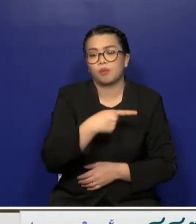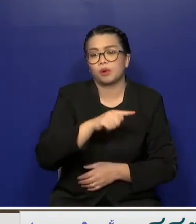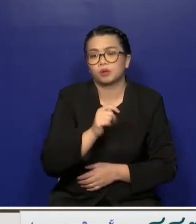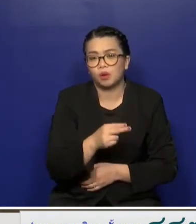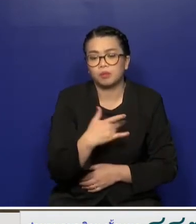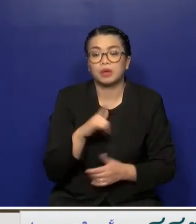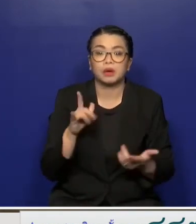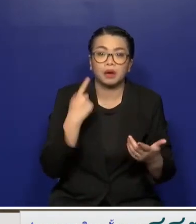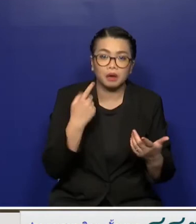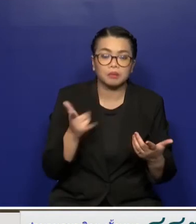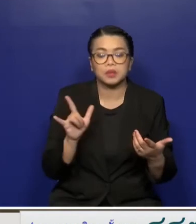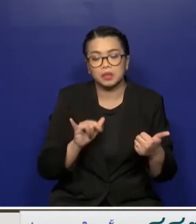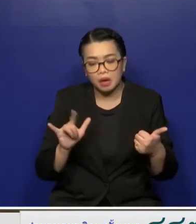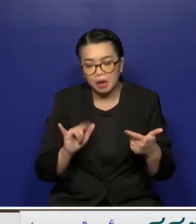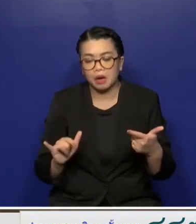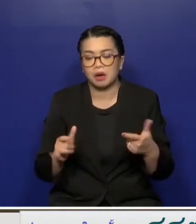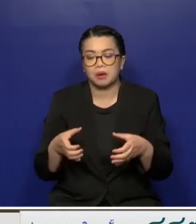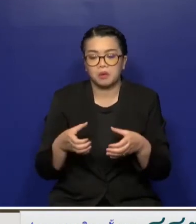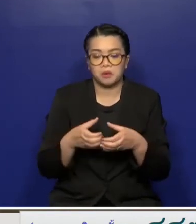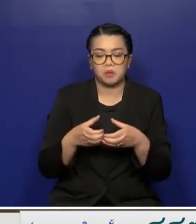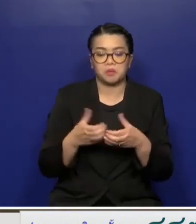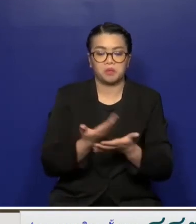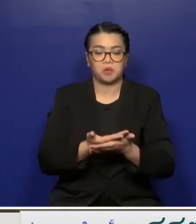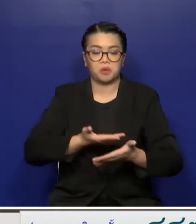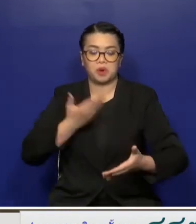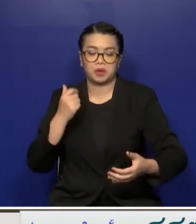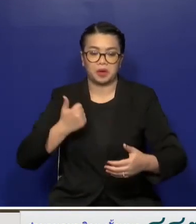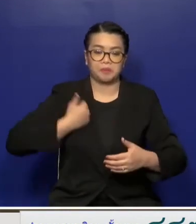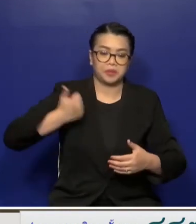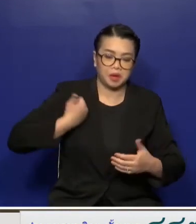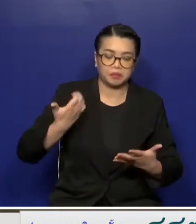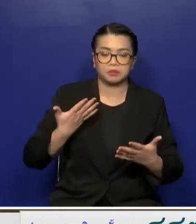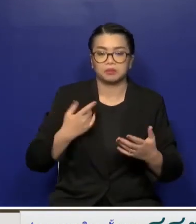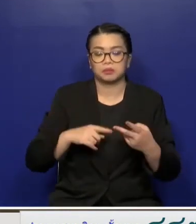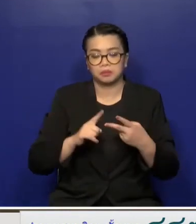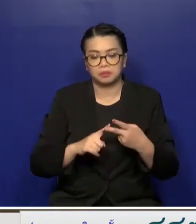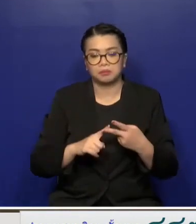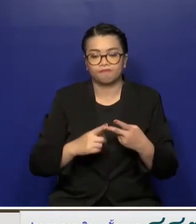ญาติพี่น้องมีวงศ์ตระกูลในแต่ละท้องถิ่นมีอิทธิพล